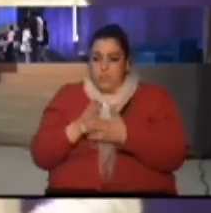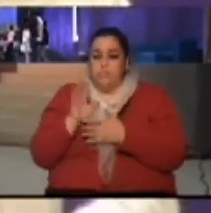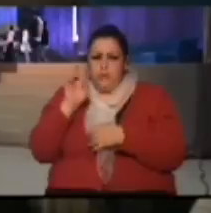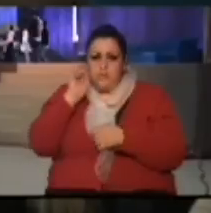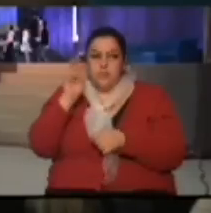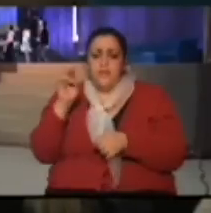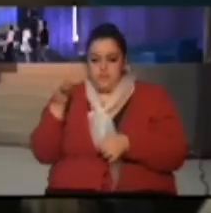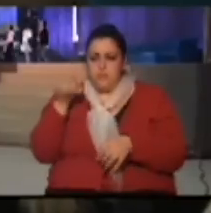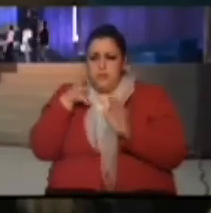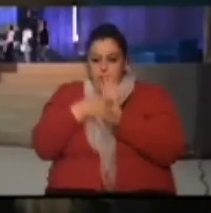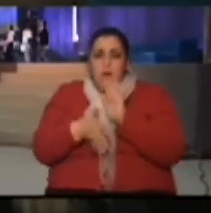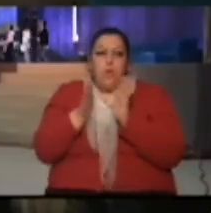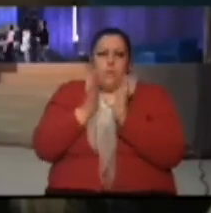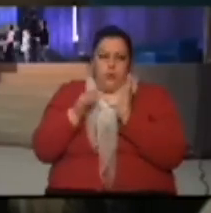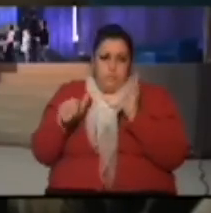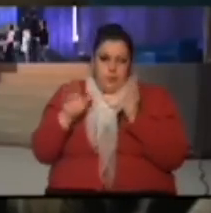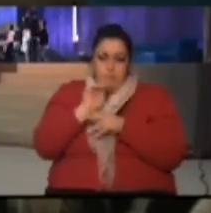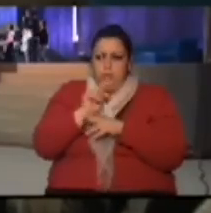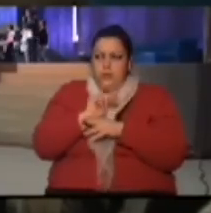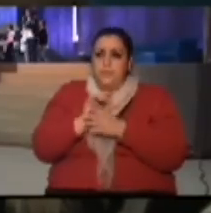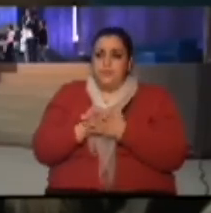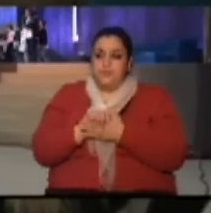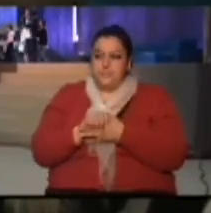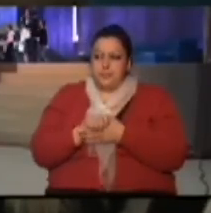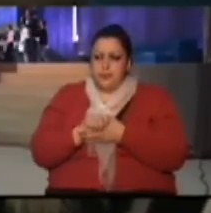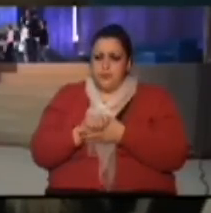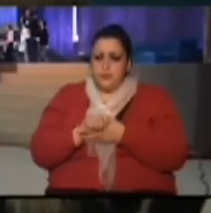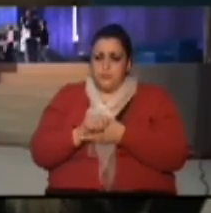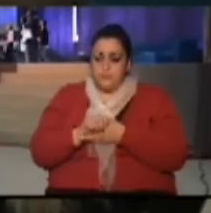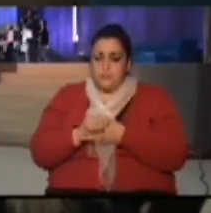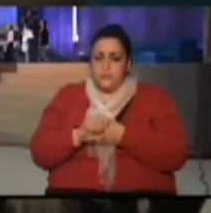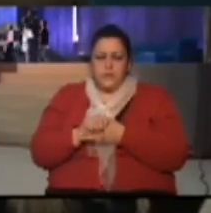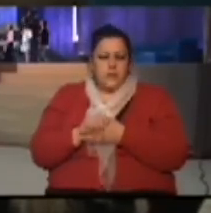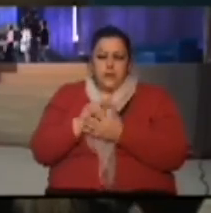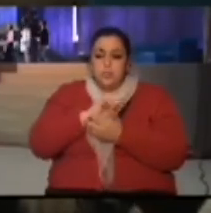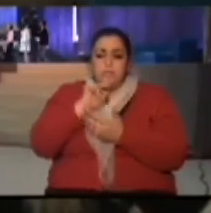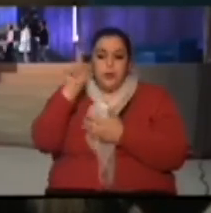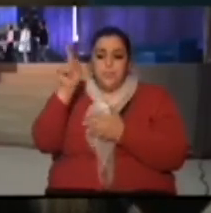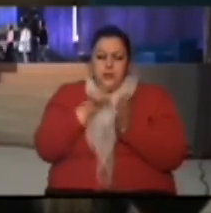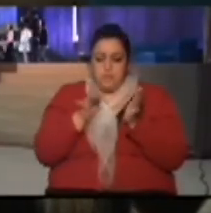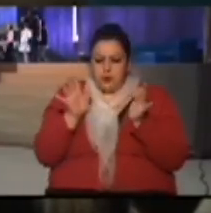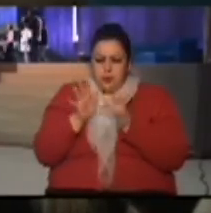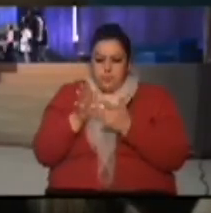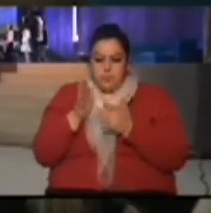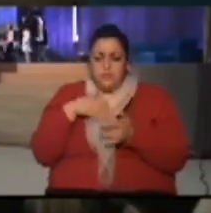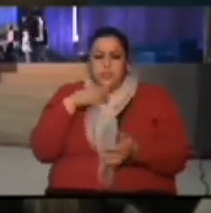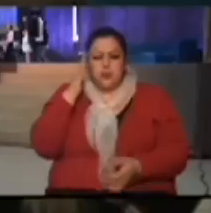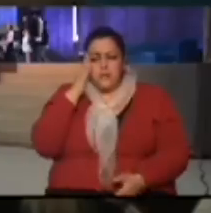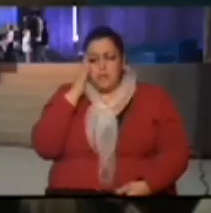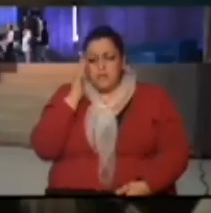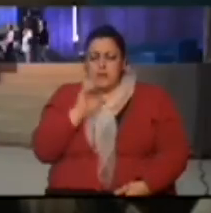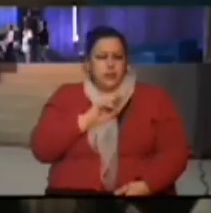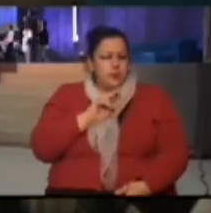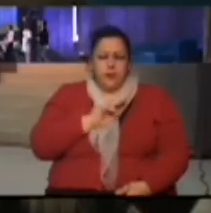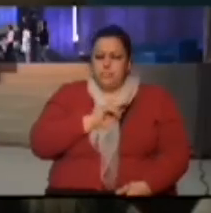շնորհակալություն քեզ Տեր Աստված, սիրում ենք քեզ Տեր, Սիրում եմ քեզ Տեր, սիրում եմ ամեն